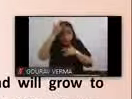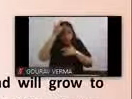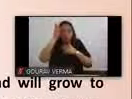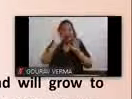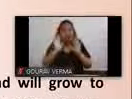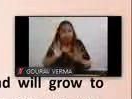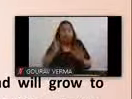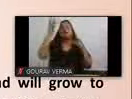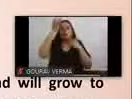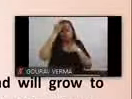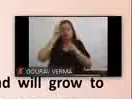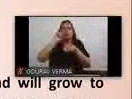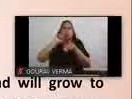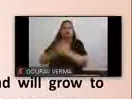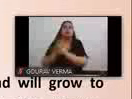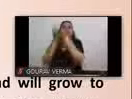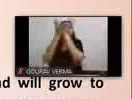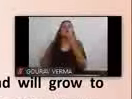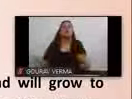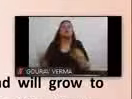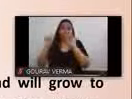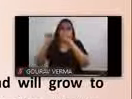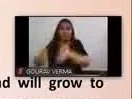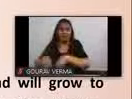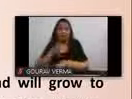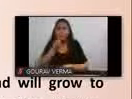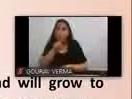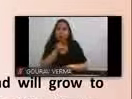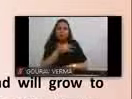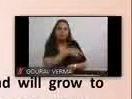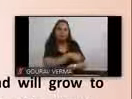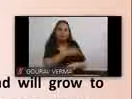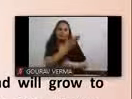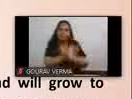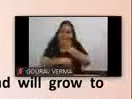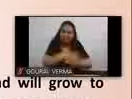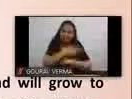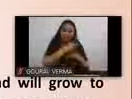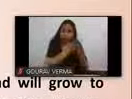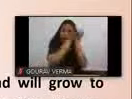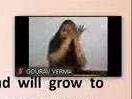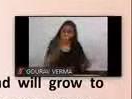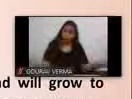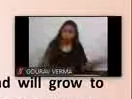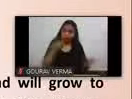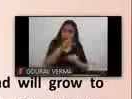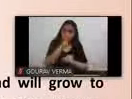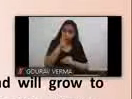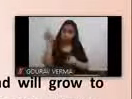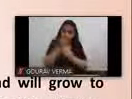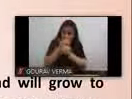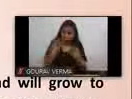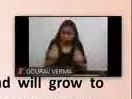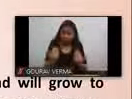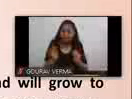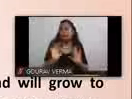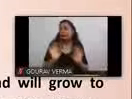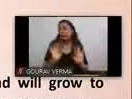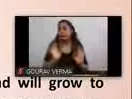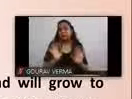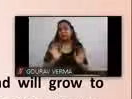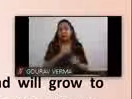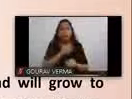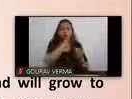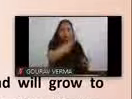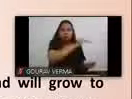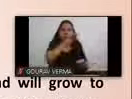हर बच्चा अलग है, एवरी चाइल्ड इज सो वेरी डिफरेंट. द टू चिल्ड्रन आई टॉक्ड अबाउट आर ऑल्सो वेरी डिफरेंट, दे ग्रू